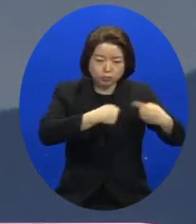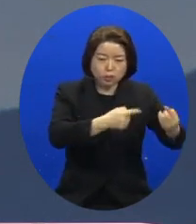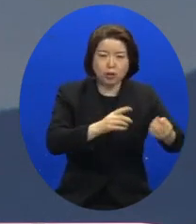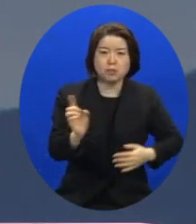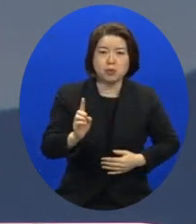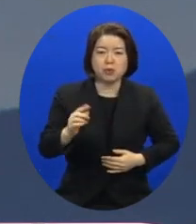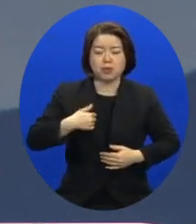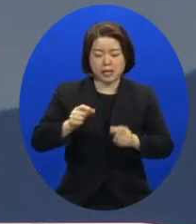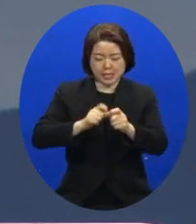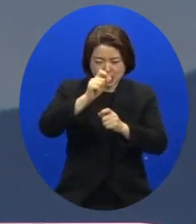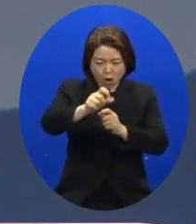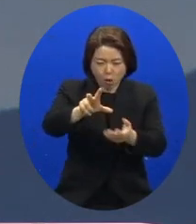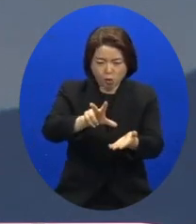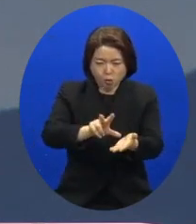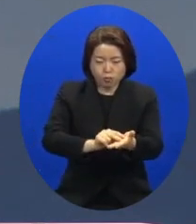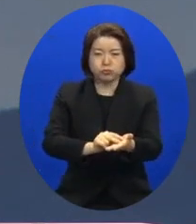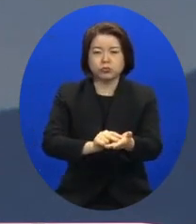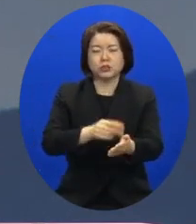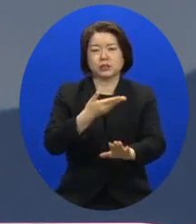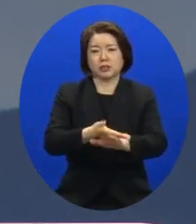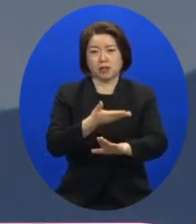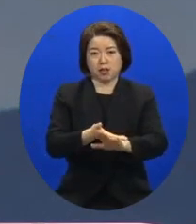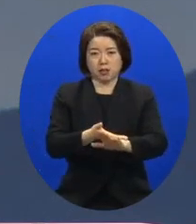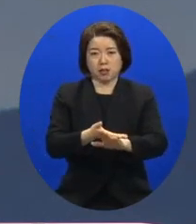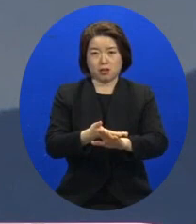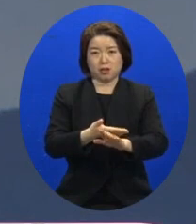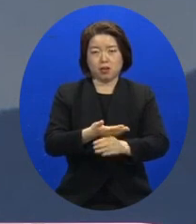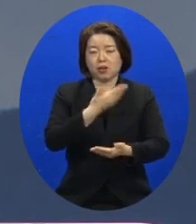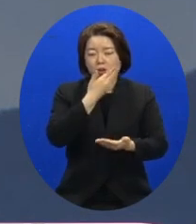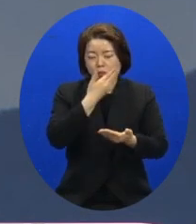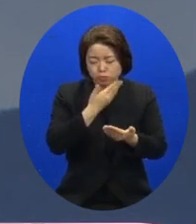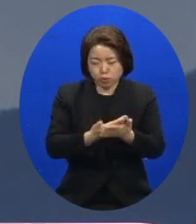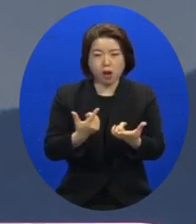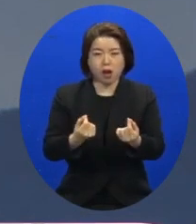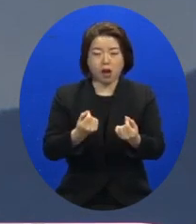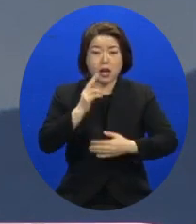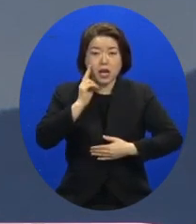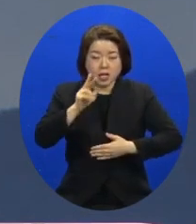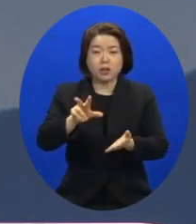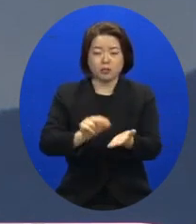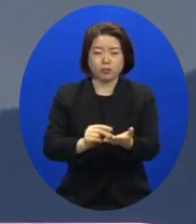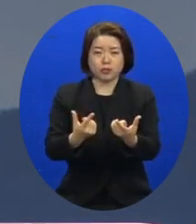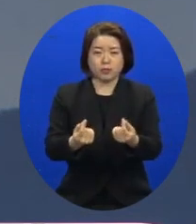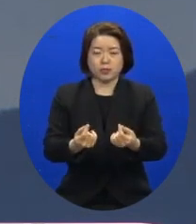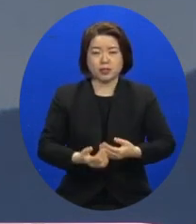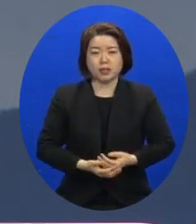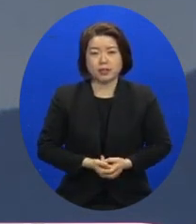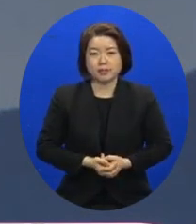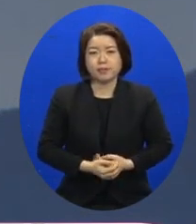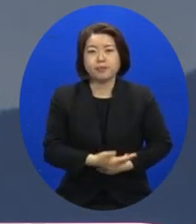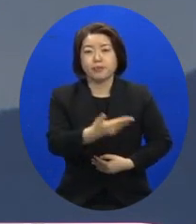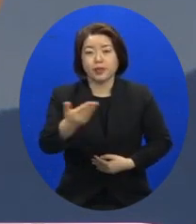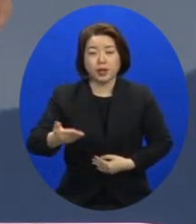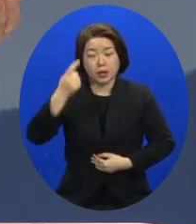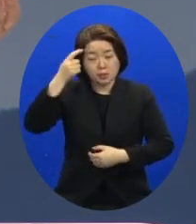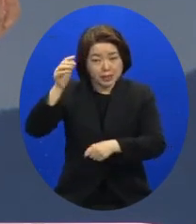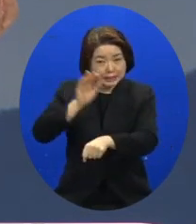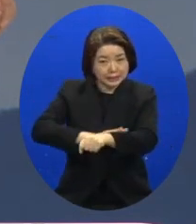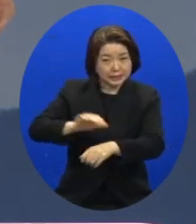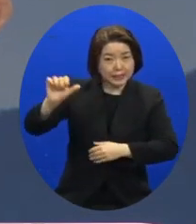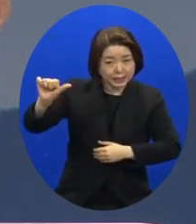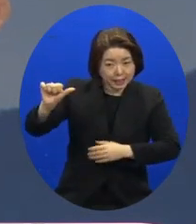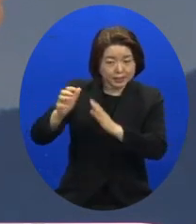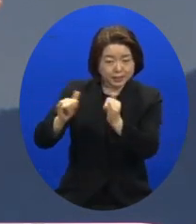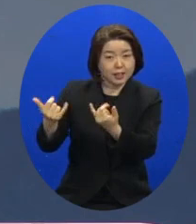문제가 달라집니다. 대단히 중요하죠. 얼마나 심각한 문제인지 모릅니다. 여러분은 슬기로운 다섯